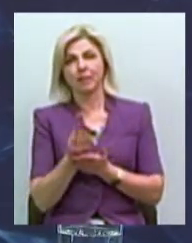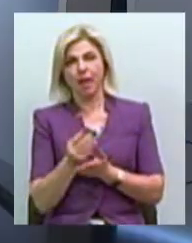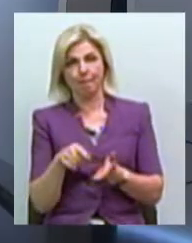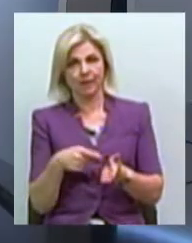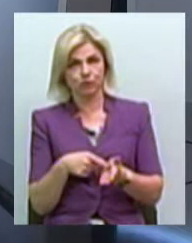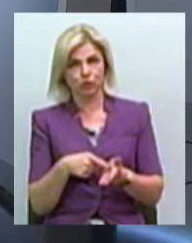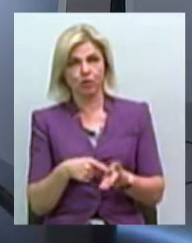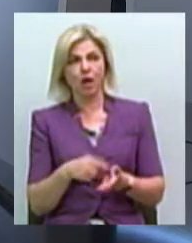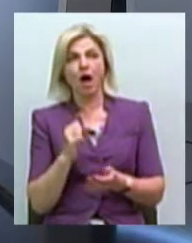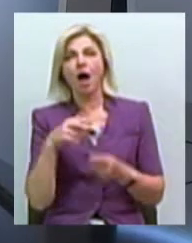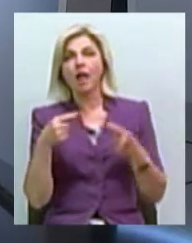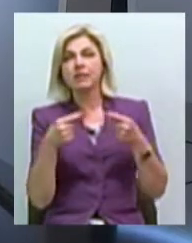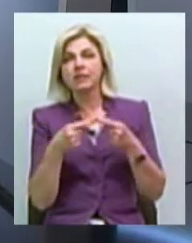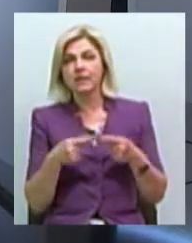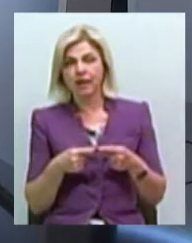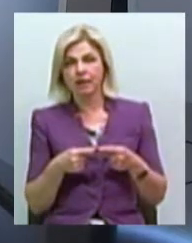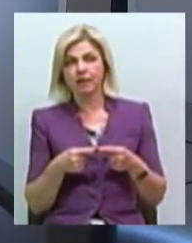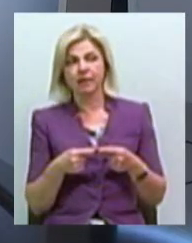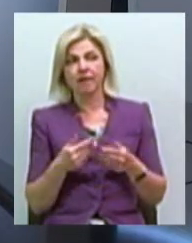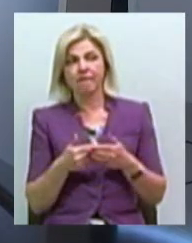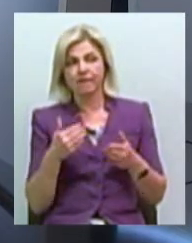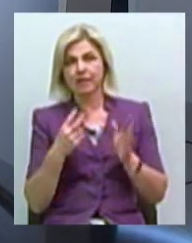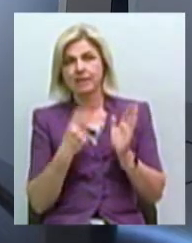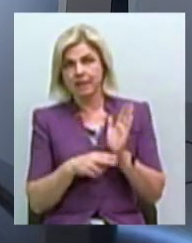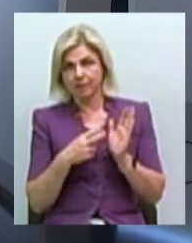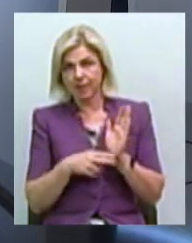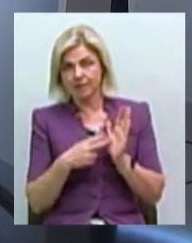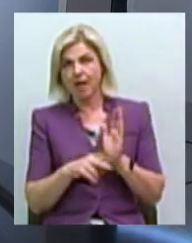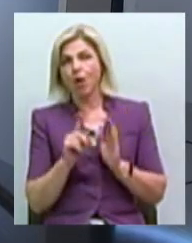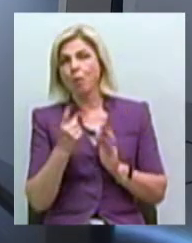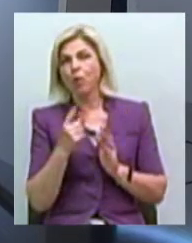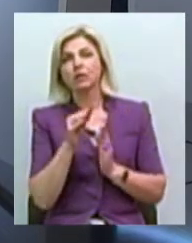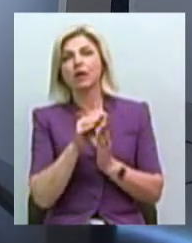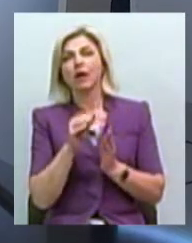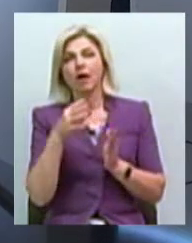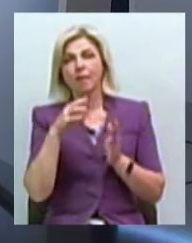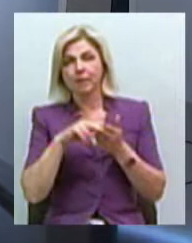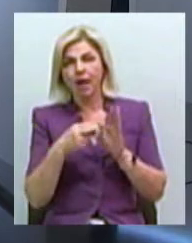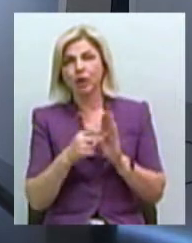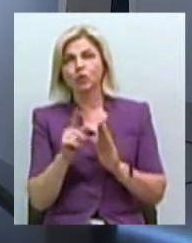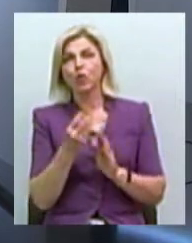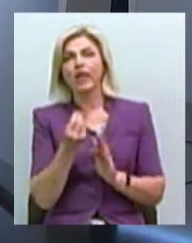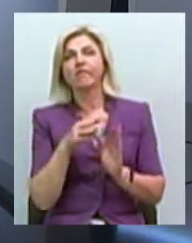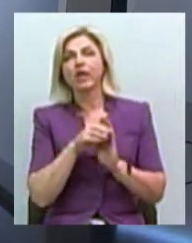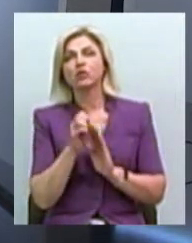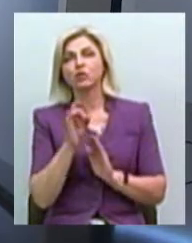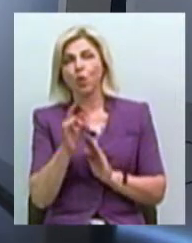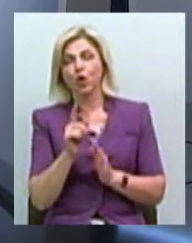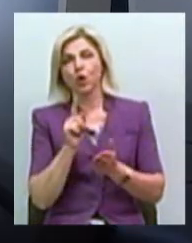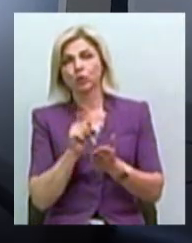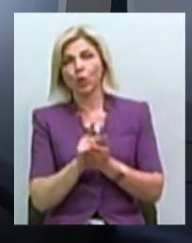Але згідно з законом... Від 70. Від 70. Тому що передбачається, що інвестор має інвестувати